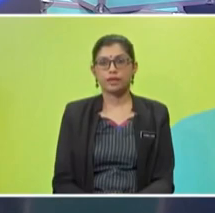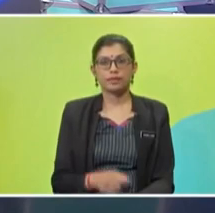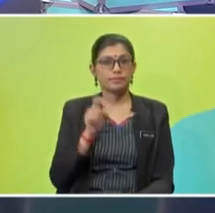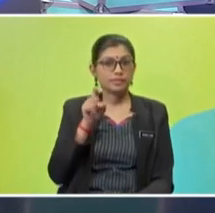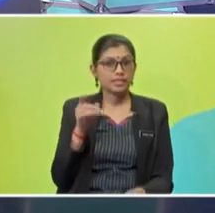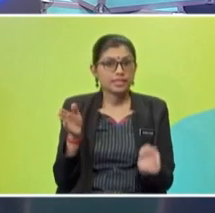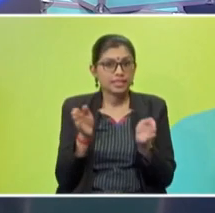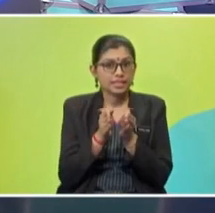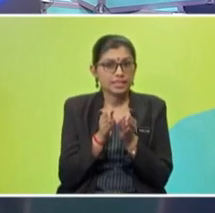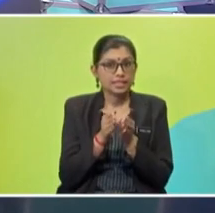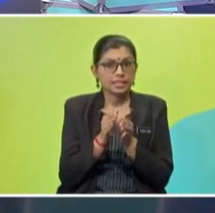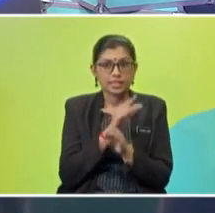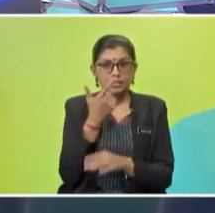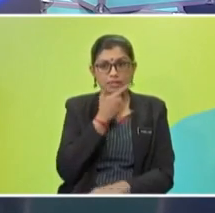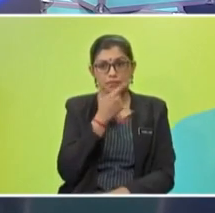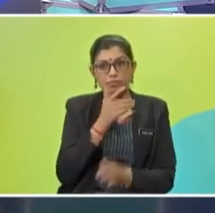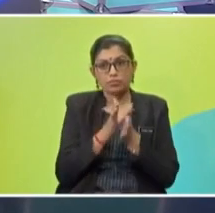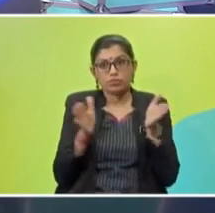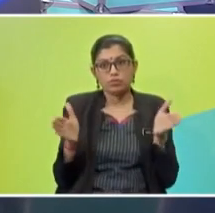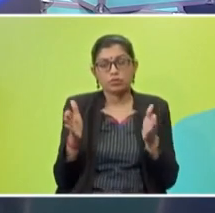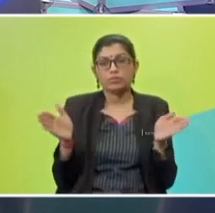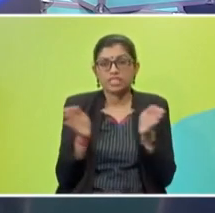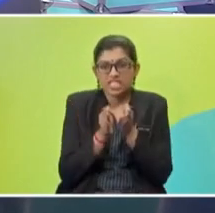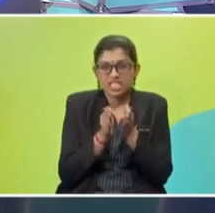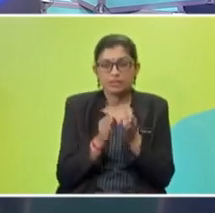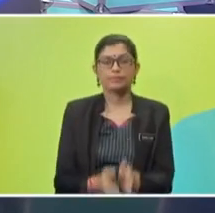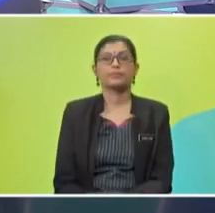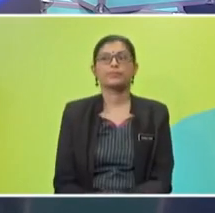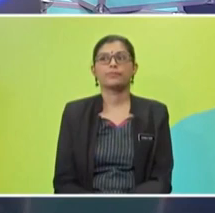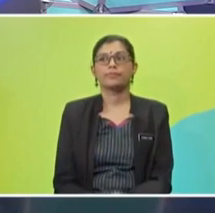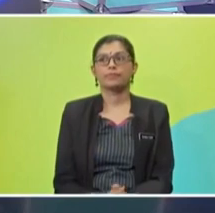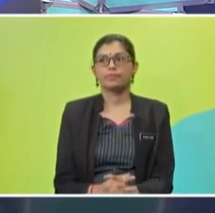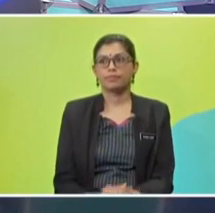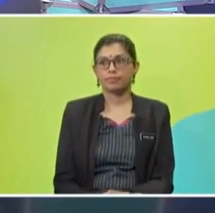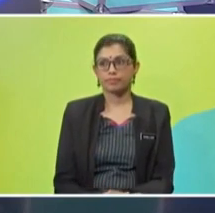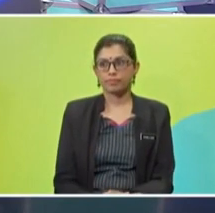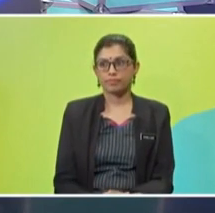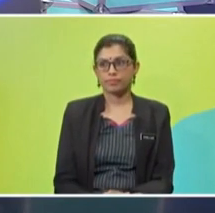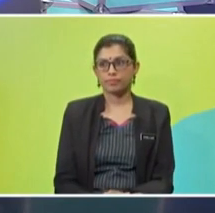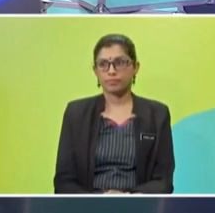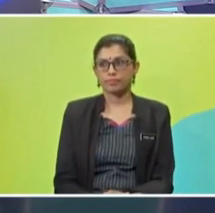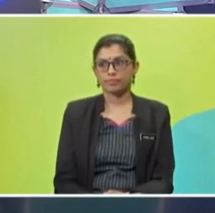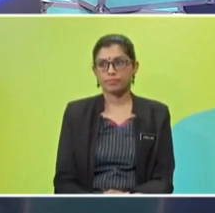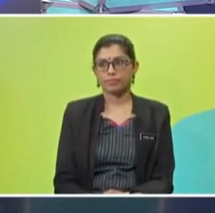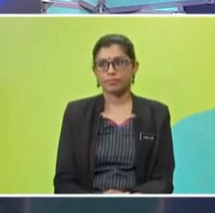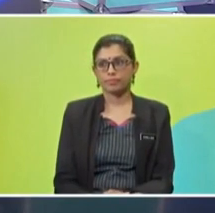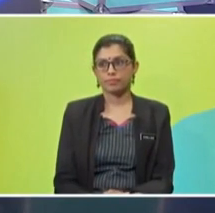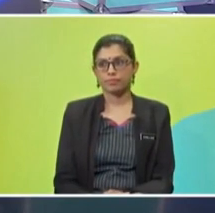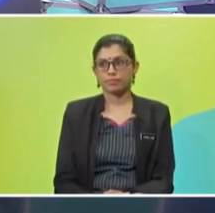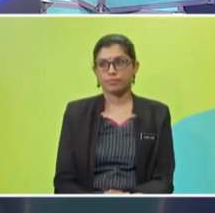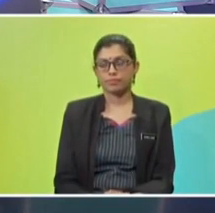Oke kita bagi dua Oke kita Uli Oke di dan nanti kita